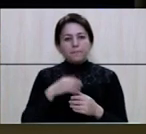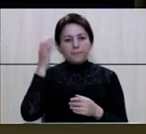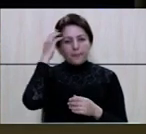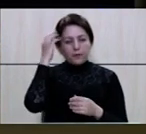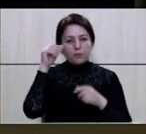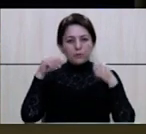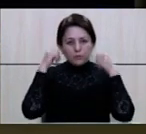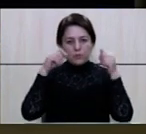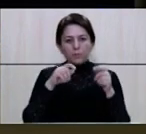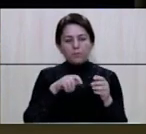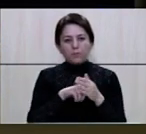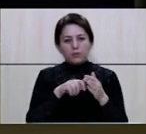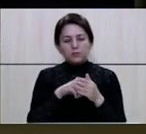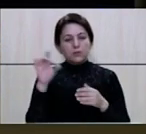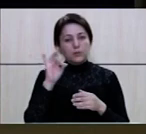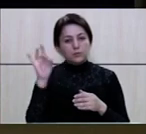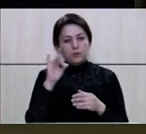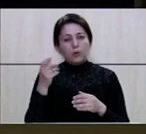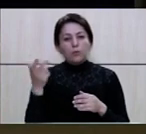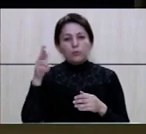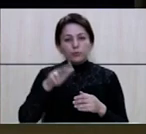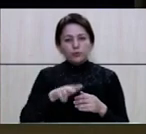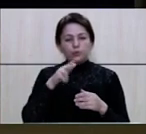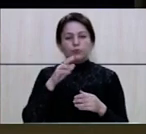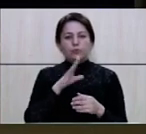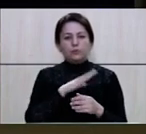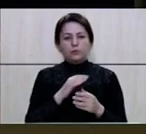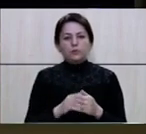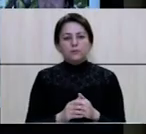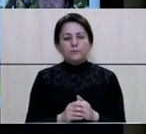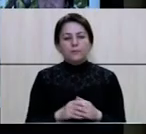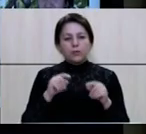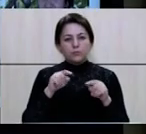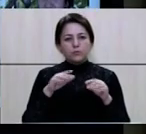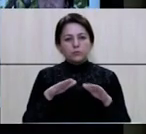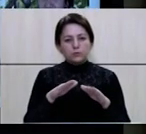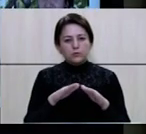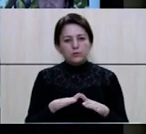qorako'lchilikda esa respublikamizda 3-chi o'rinda turadi. Bu yerda